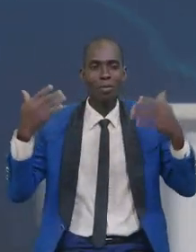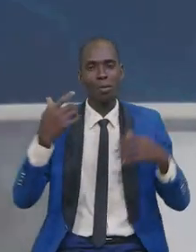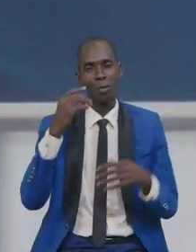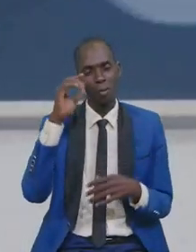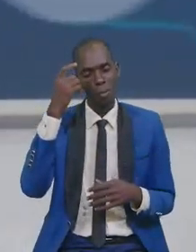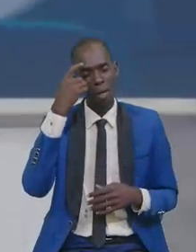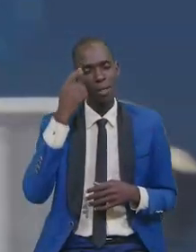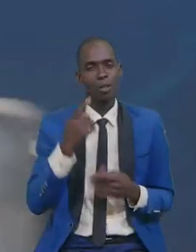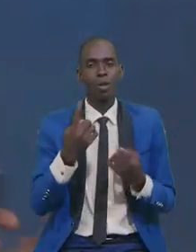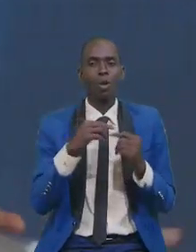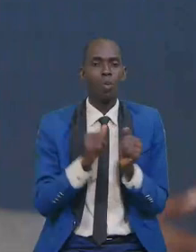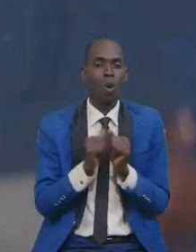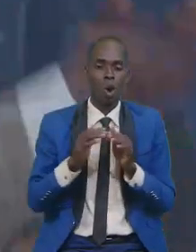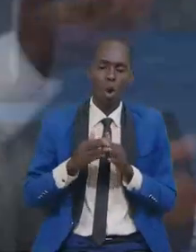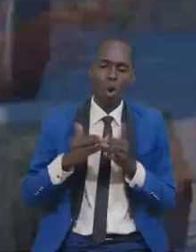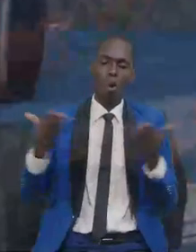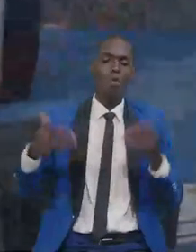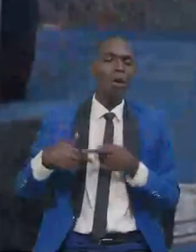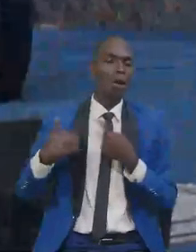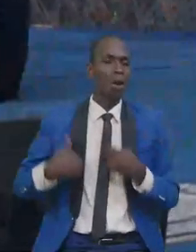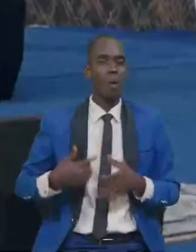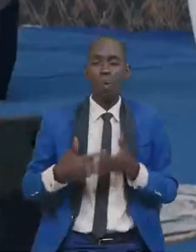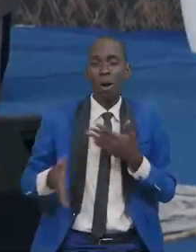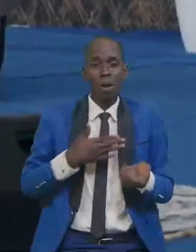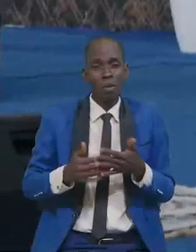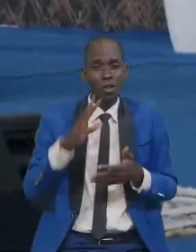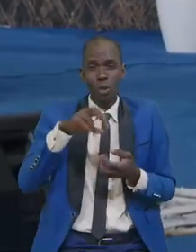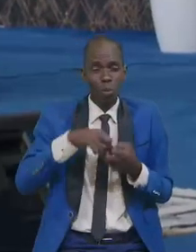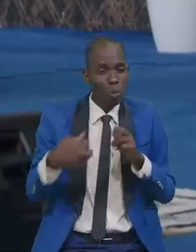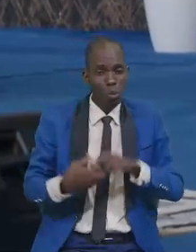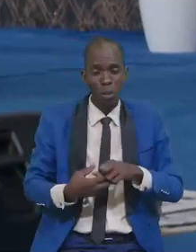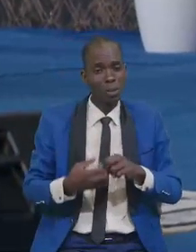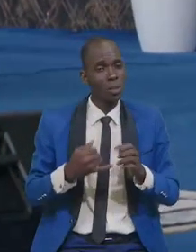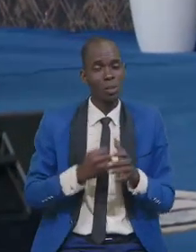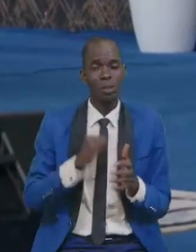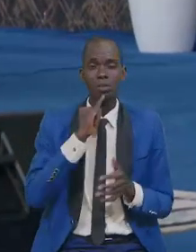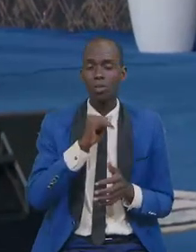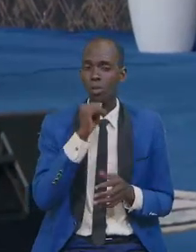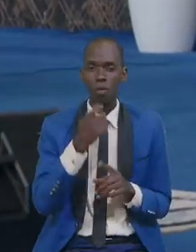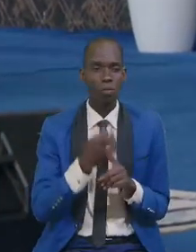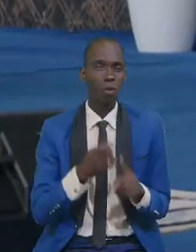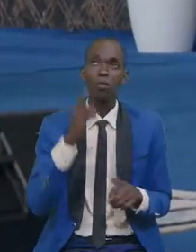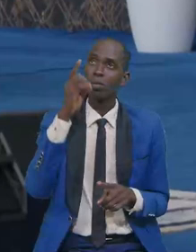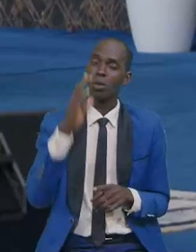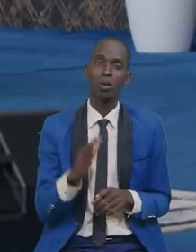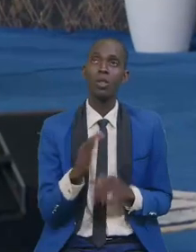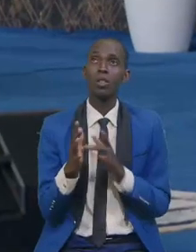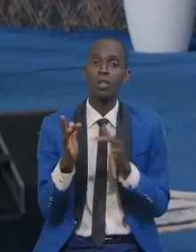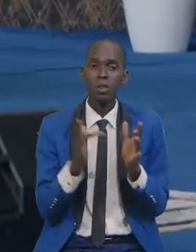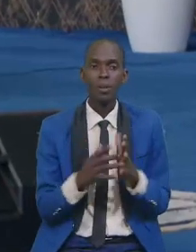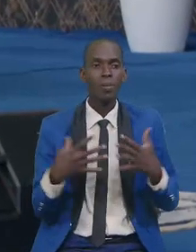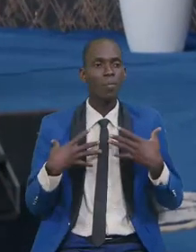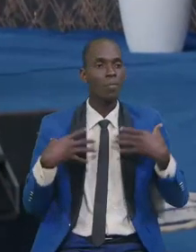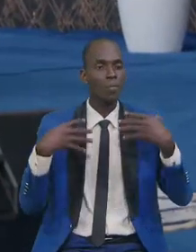avec un cœur heureux. Tout ce que tu endures, ce n'est pas Dieu. Jésus